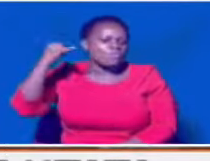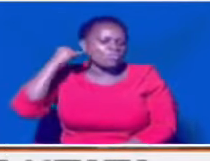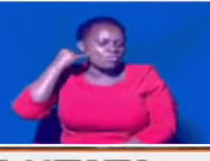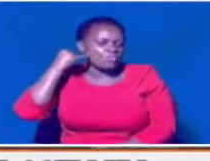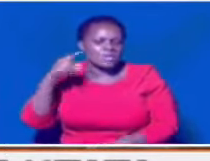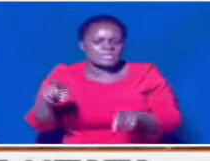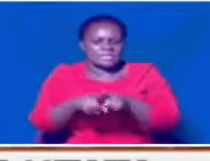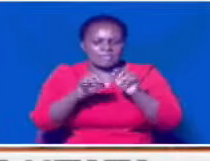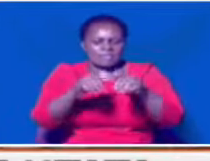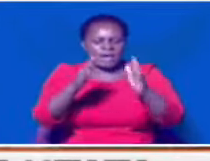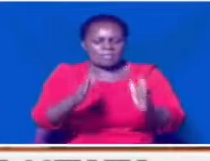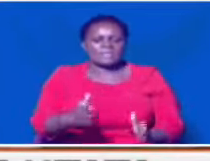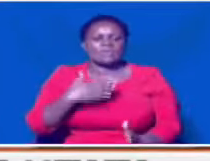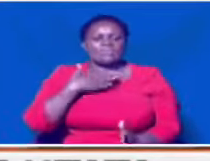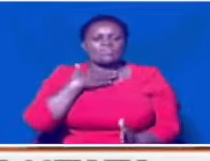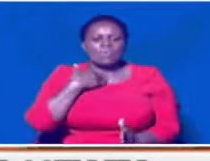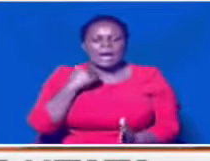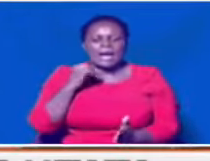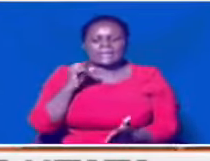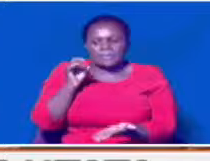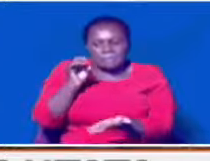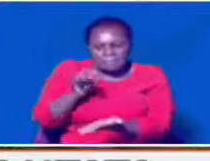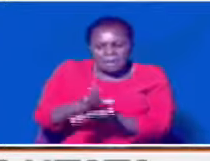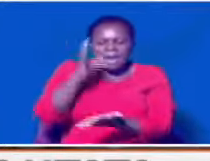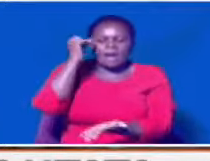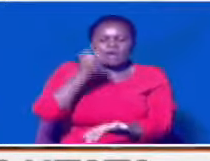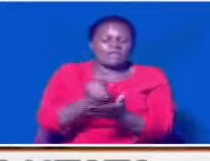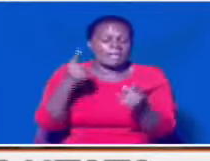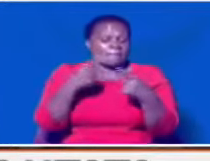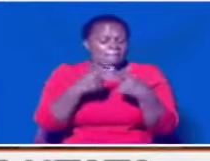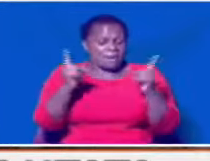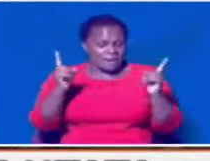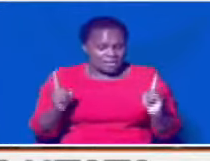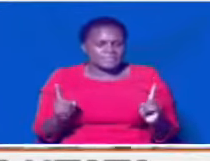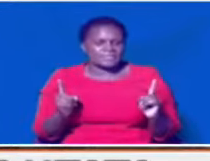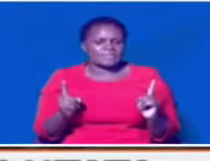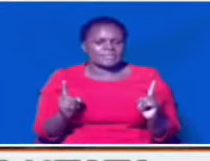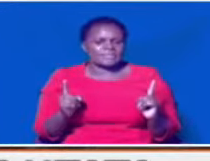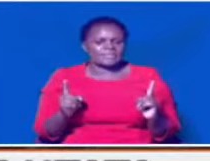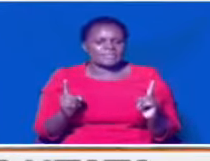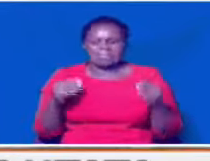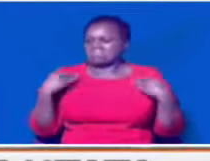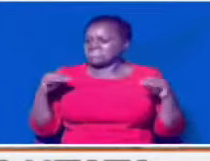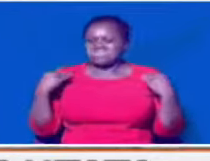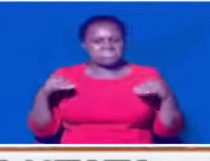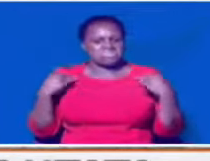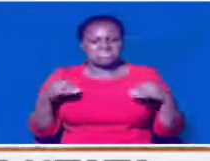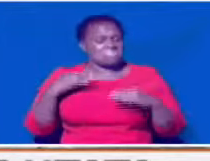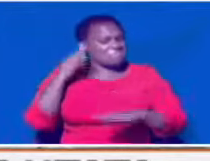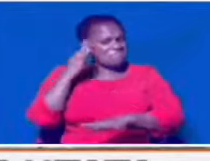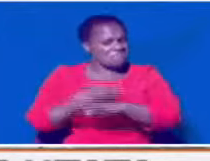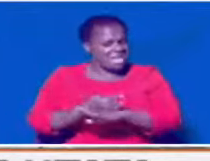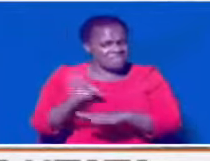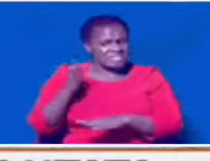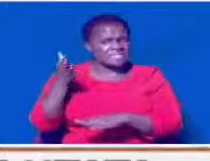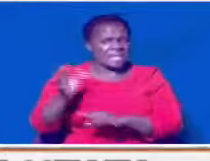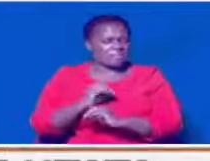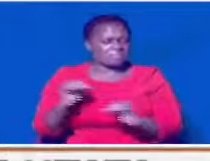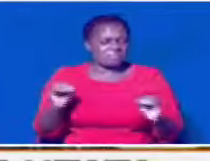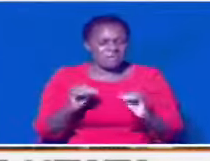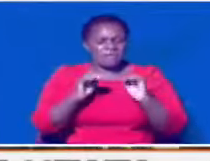huku wakulima wakitaka kuondolewa kwake afisini. Hata hivyo, Linturi alikanusha madai ya kuwepo kwa mbolea gushi,